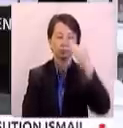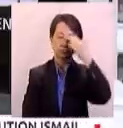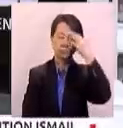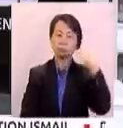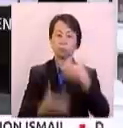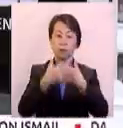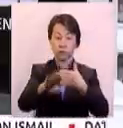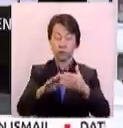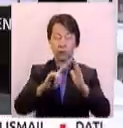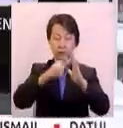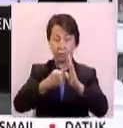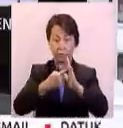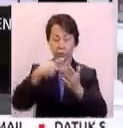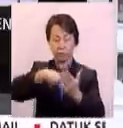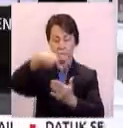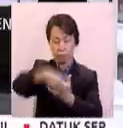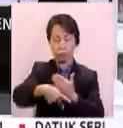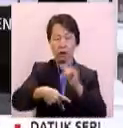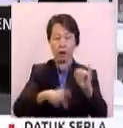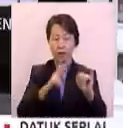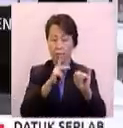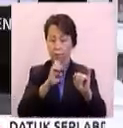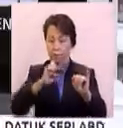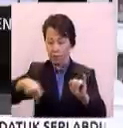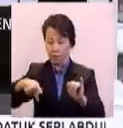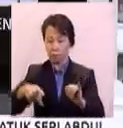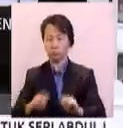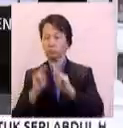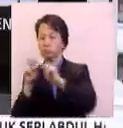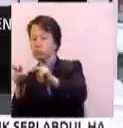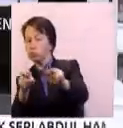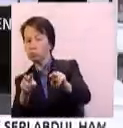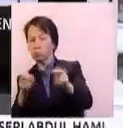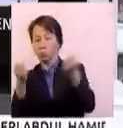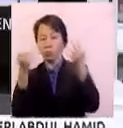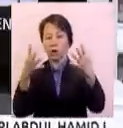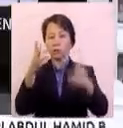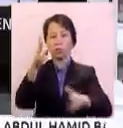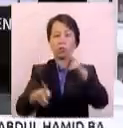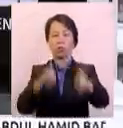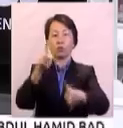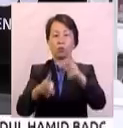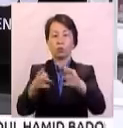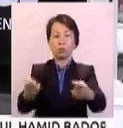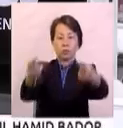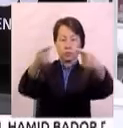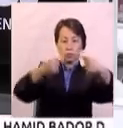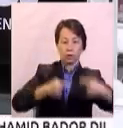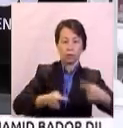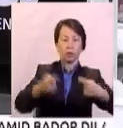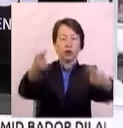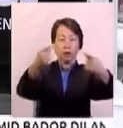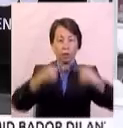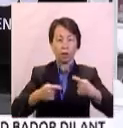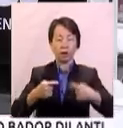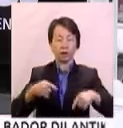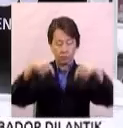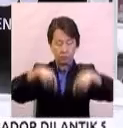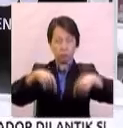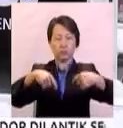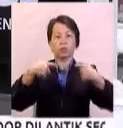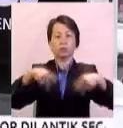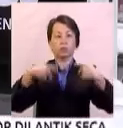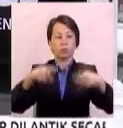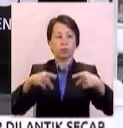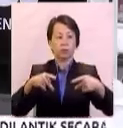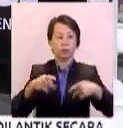Selepas pelancaran program ini, kami dapati lebih ramai para pengguna datang mengunjungi kami di Pasar Raya